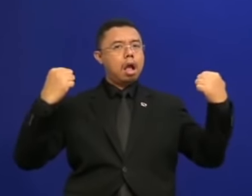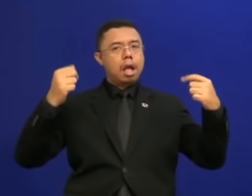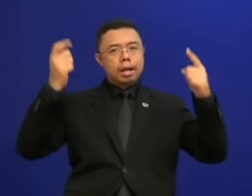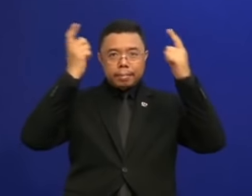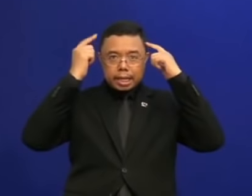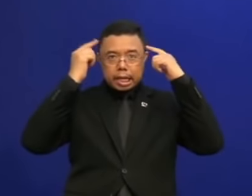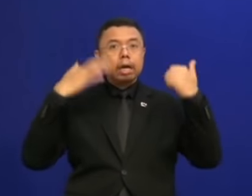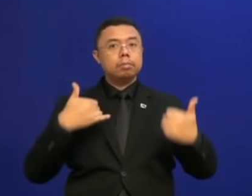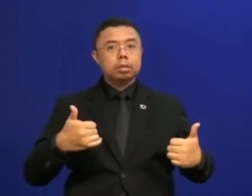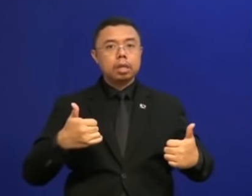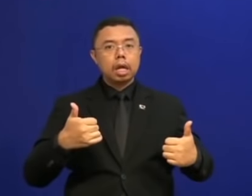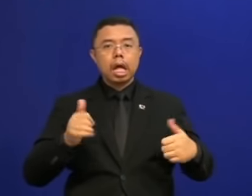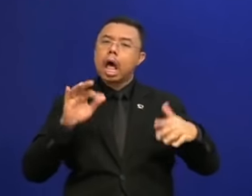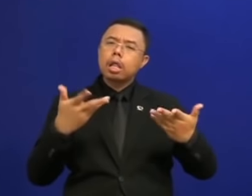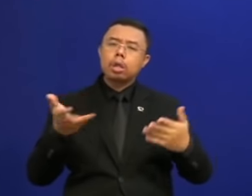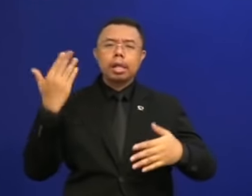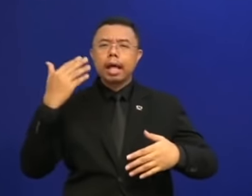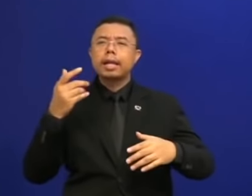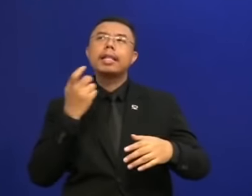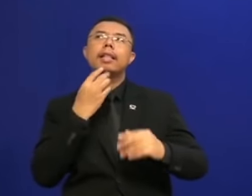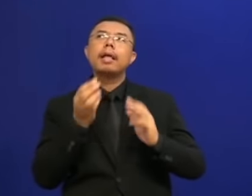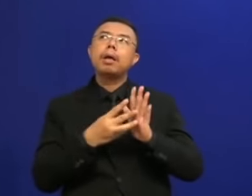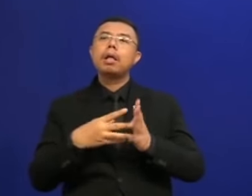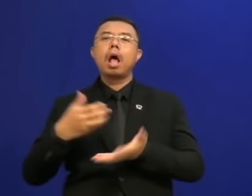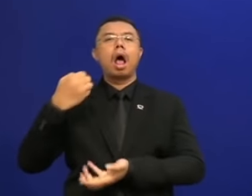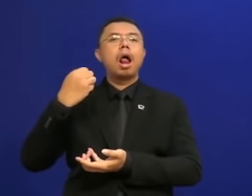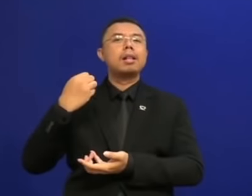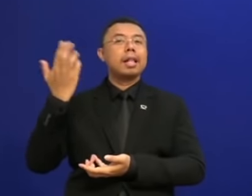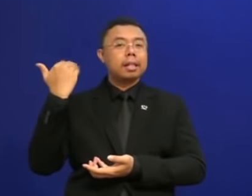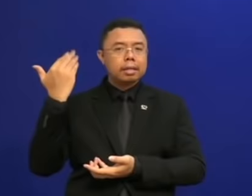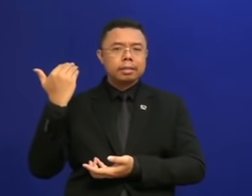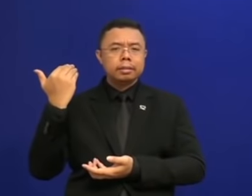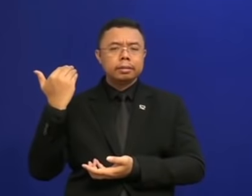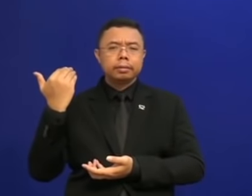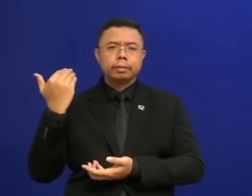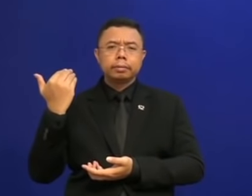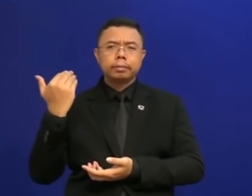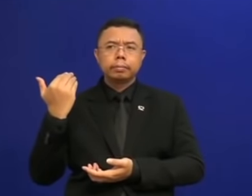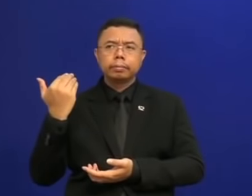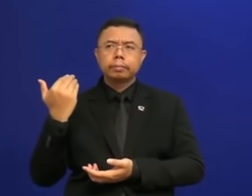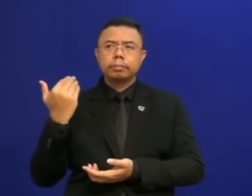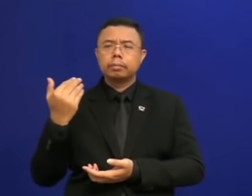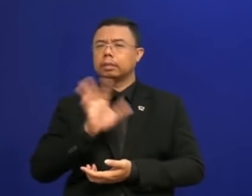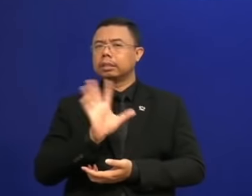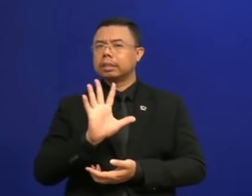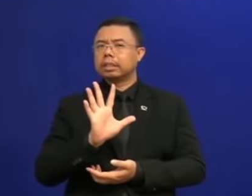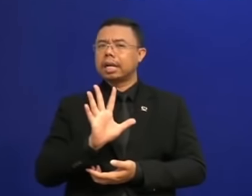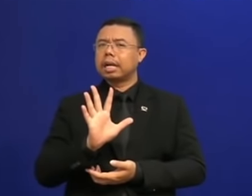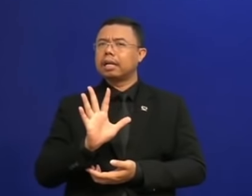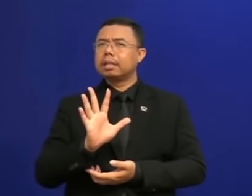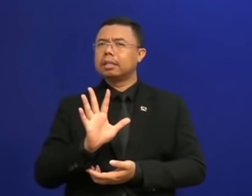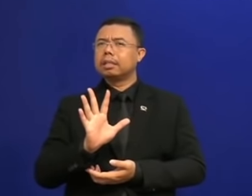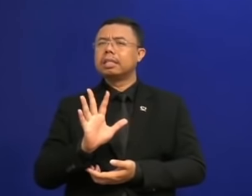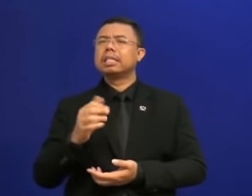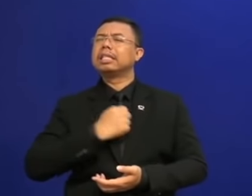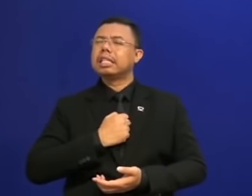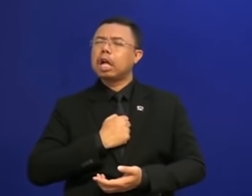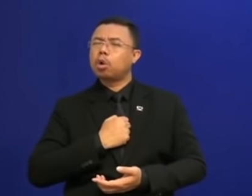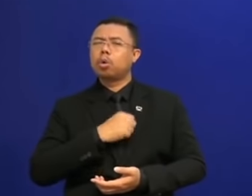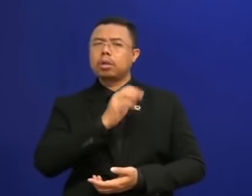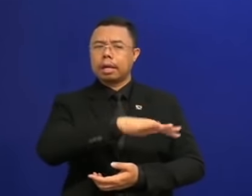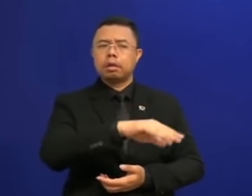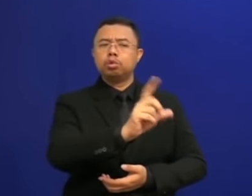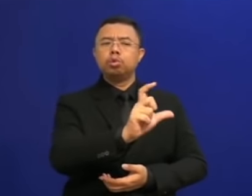pikiran, atau tadi menyangkut soal harta tadi. Ya, jangan takut